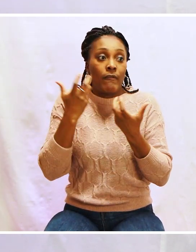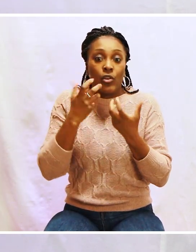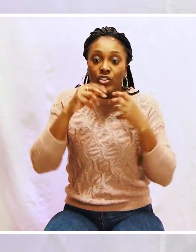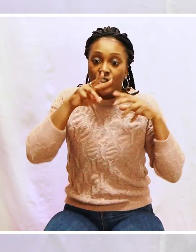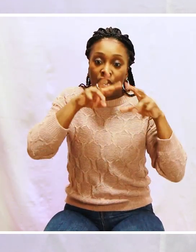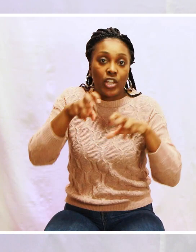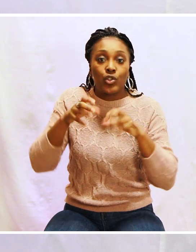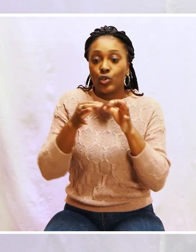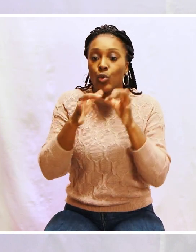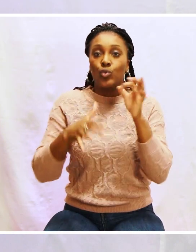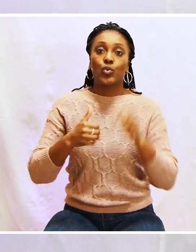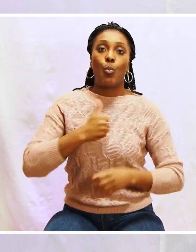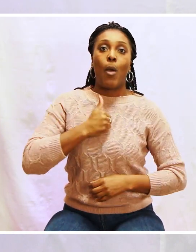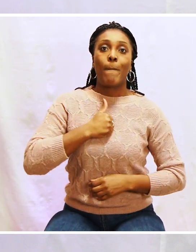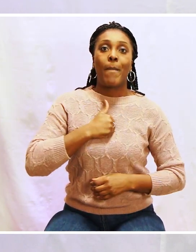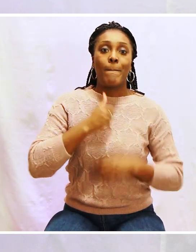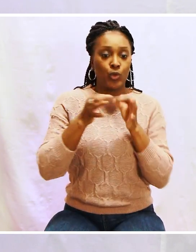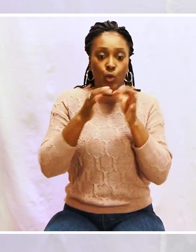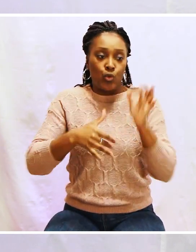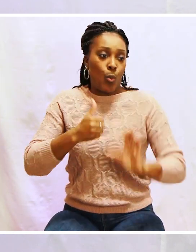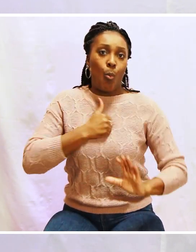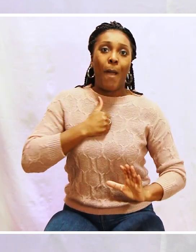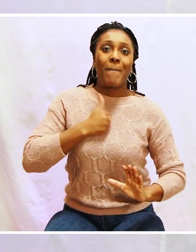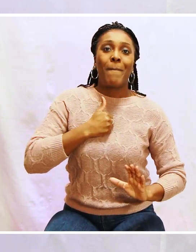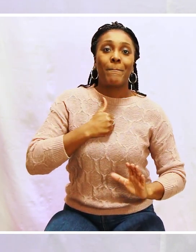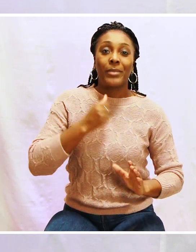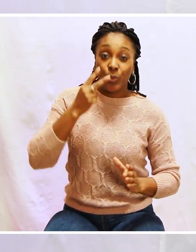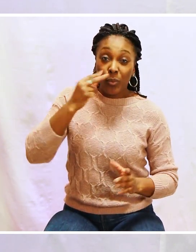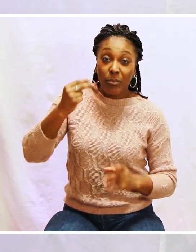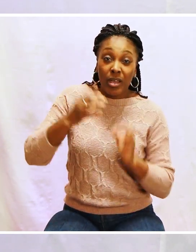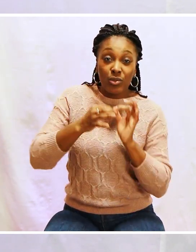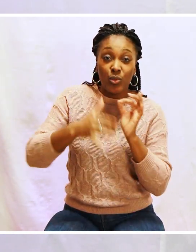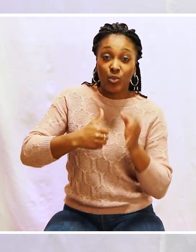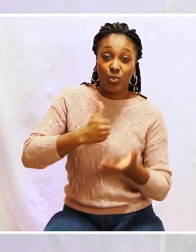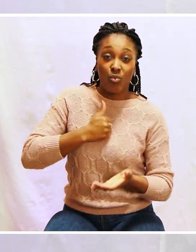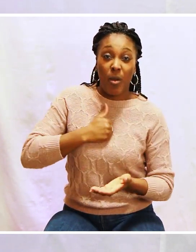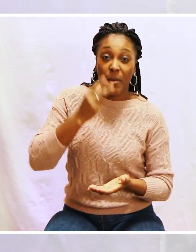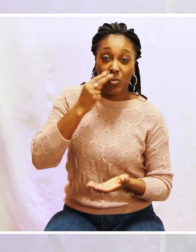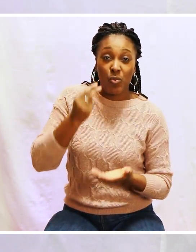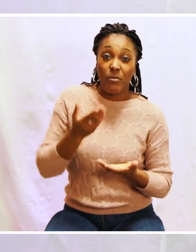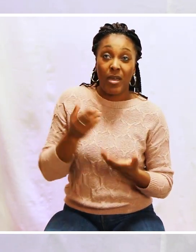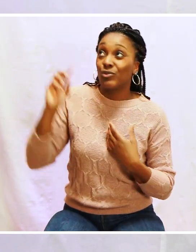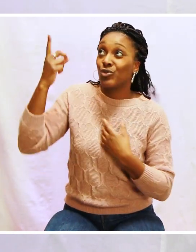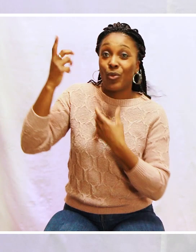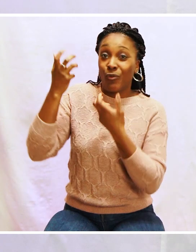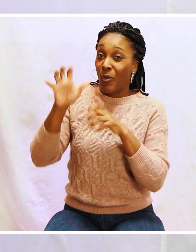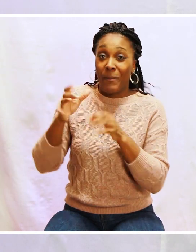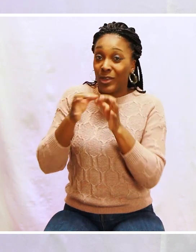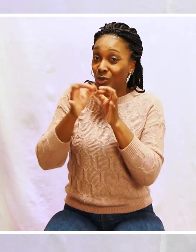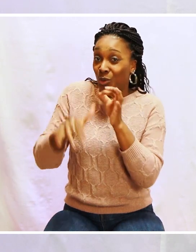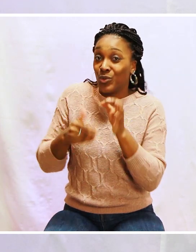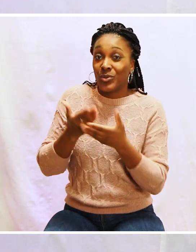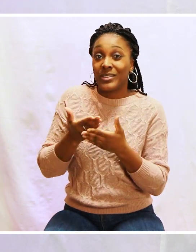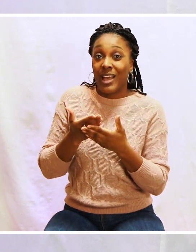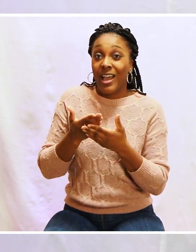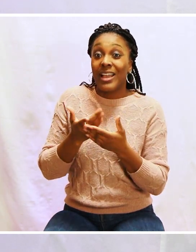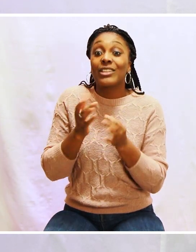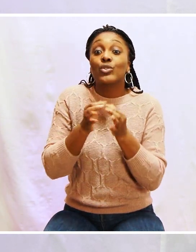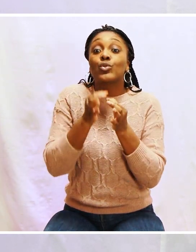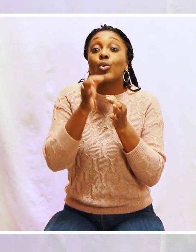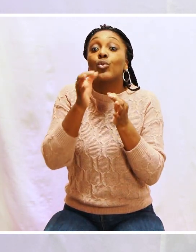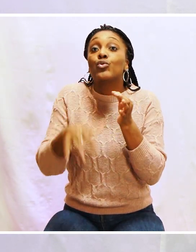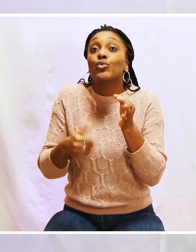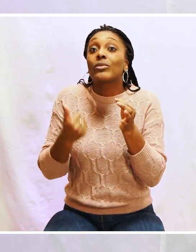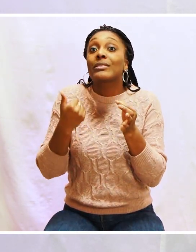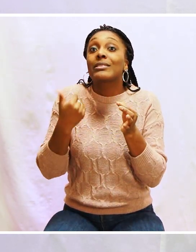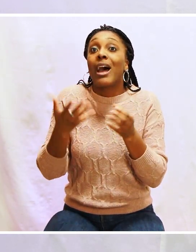solution par nous-mêmes, mais une solution totalement humaine, qui n'est pas forcément celle de Dieu, et qui peut nous entraîner loin